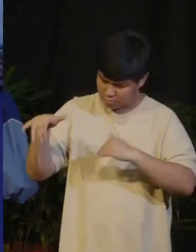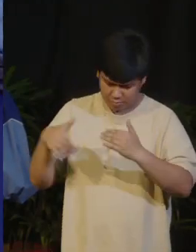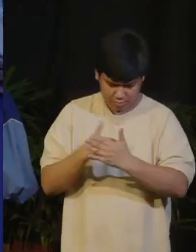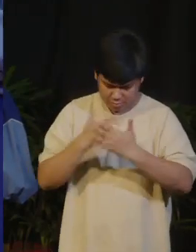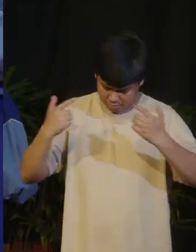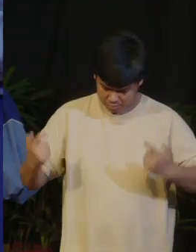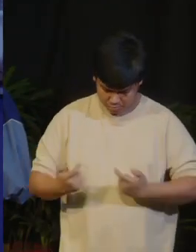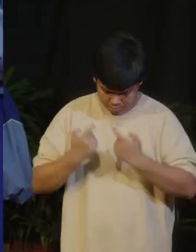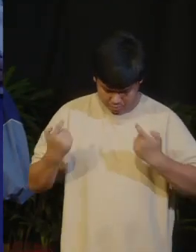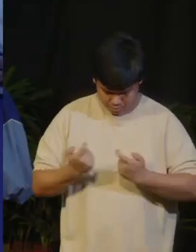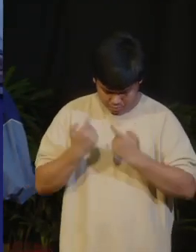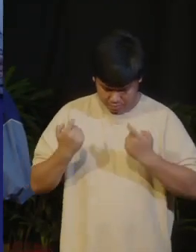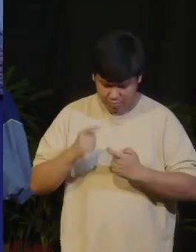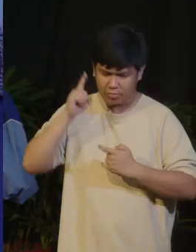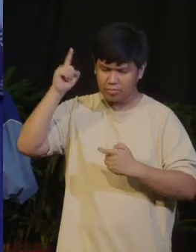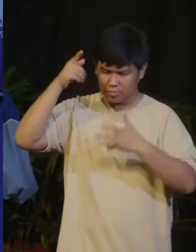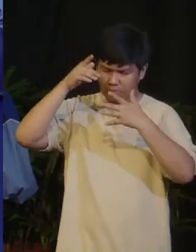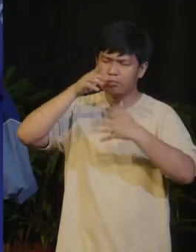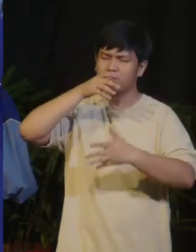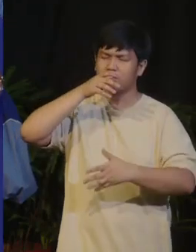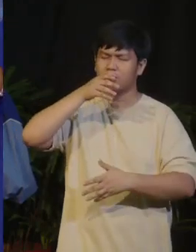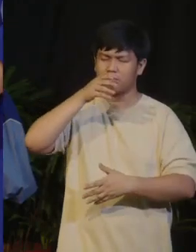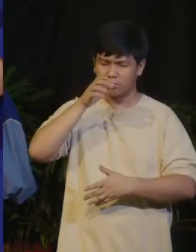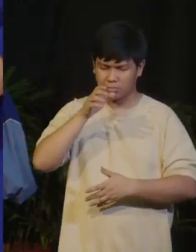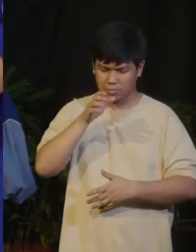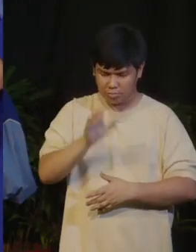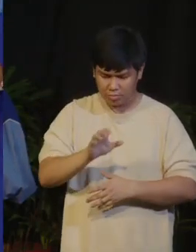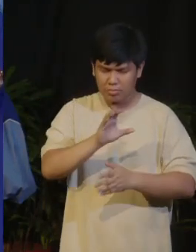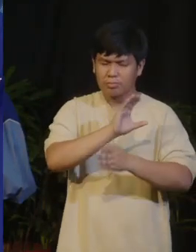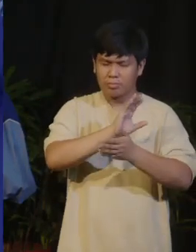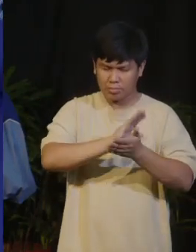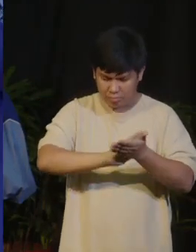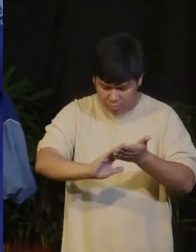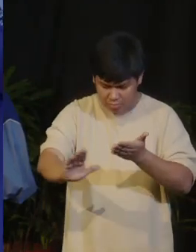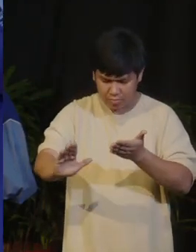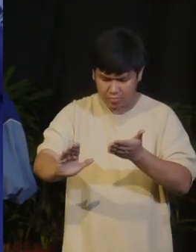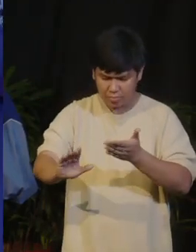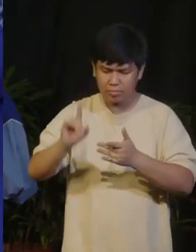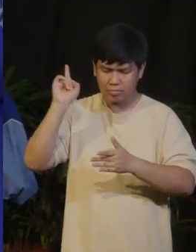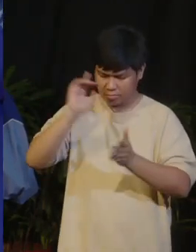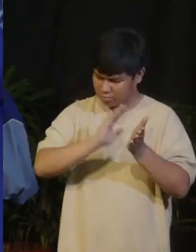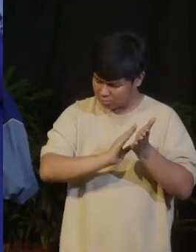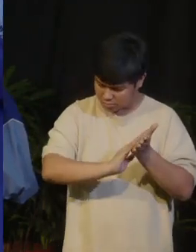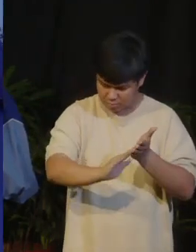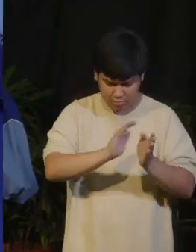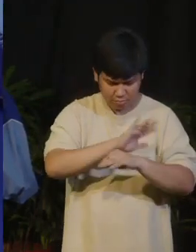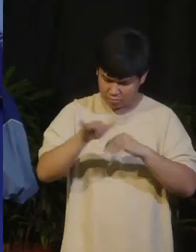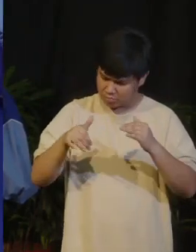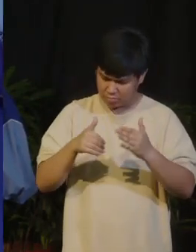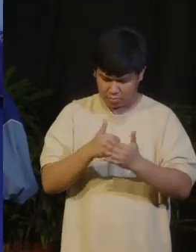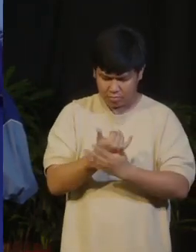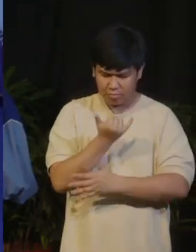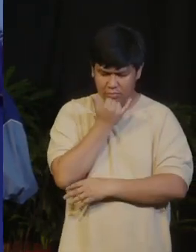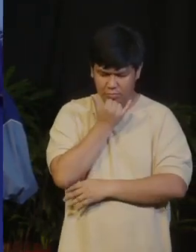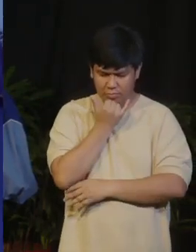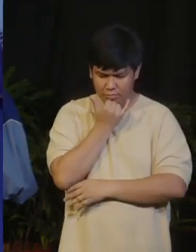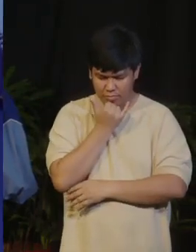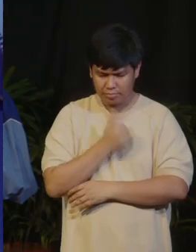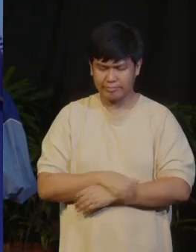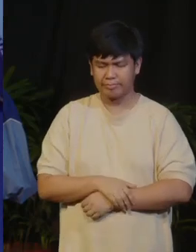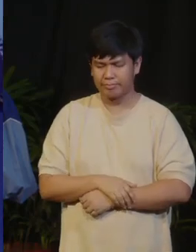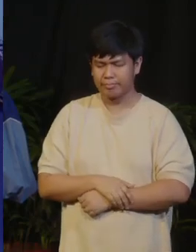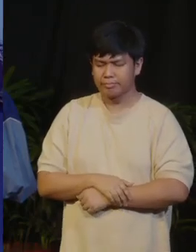aming pagkakasala ay iyong patatawarin. At kami ay lilinisin mo sa lahat ng aming mga pagkukulang sa